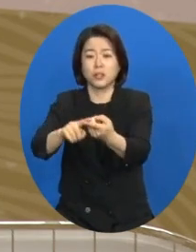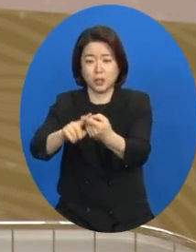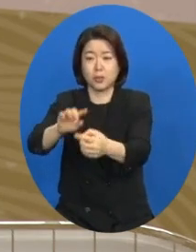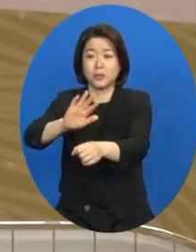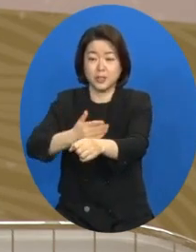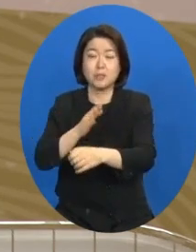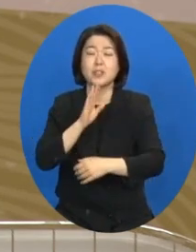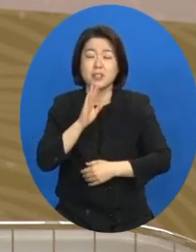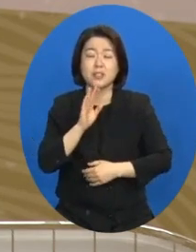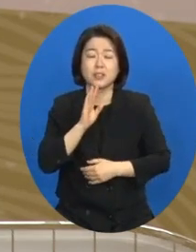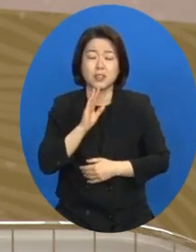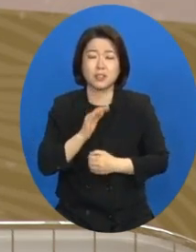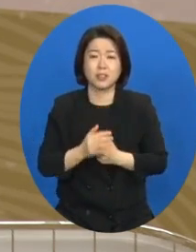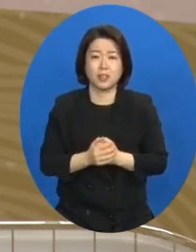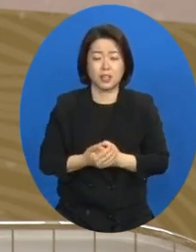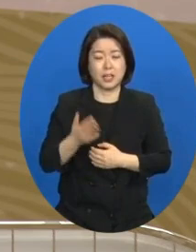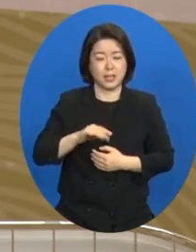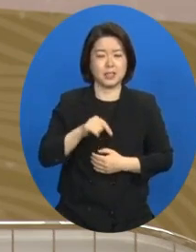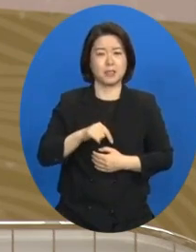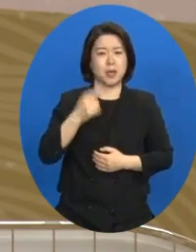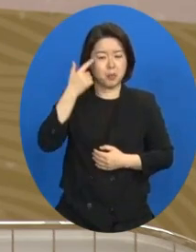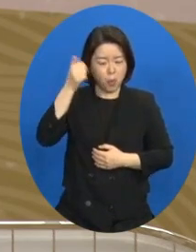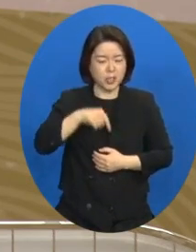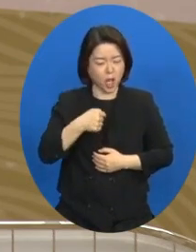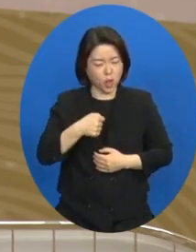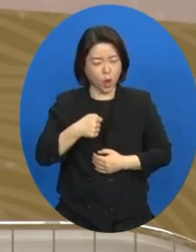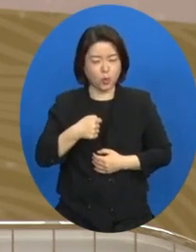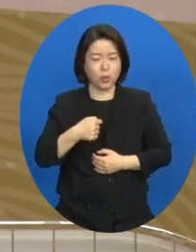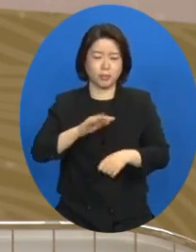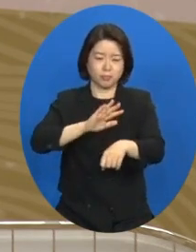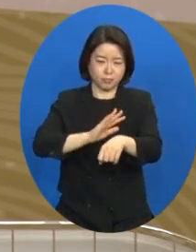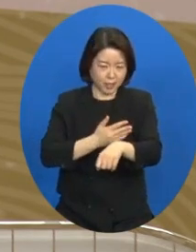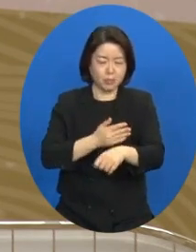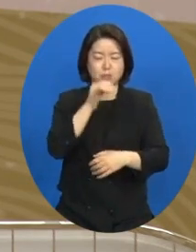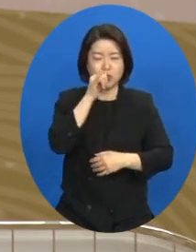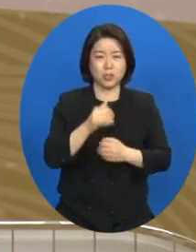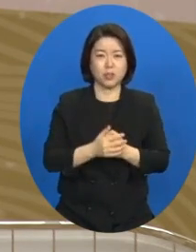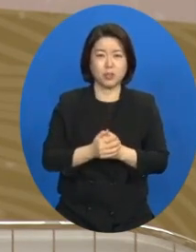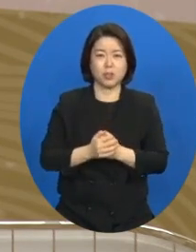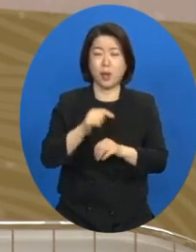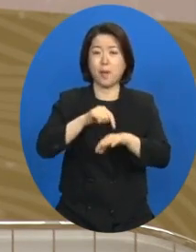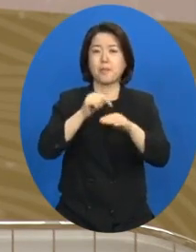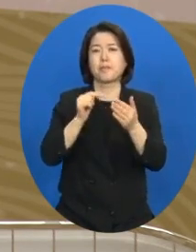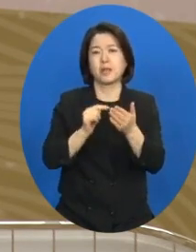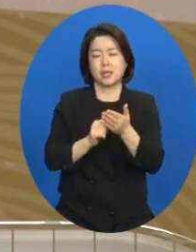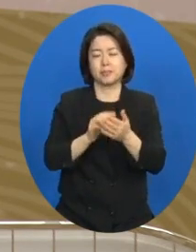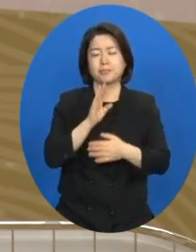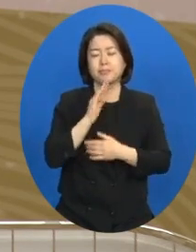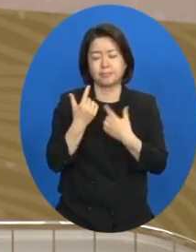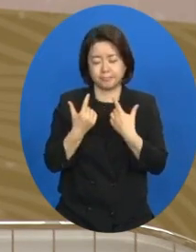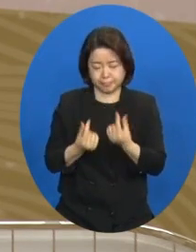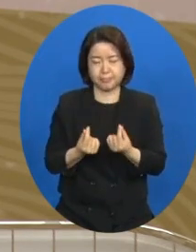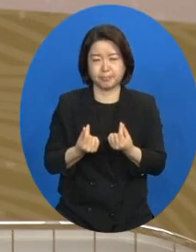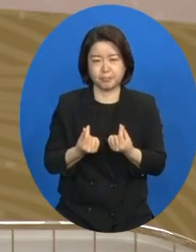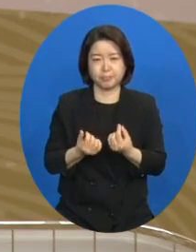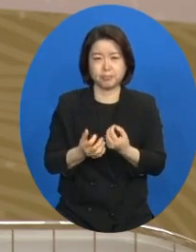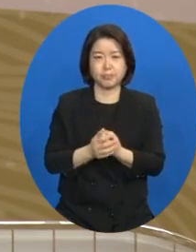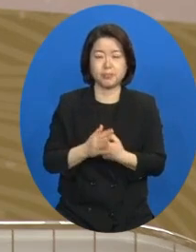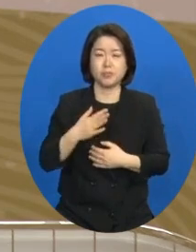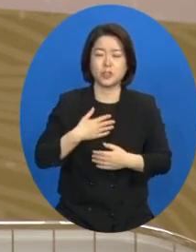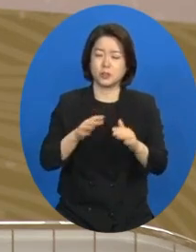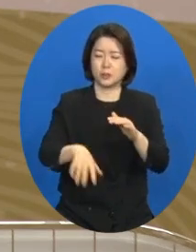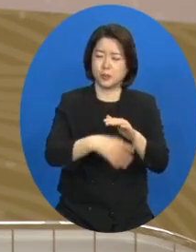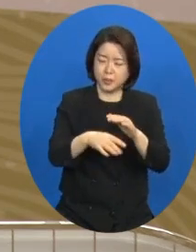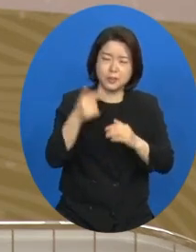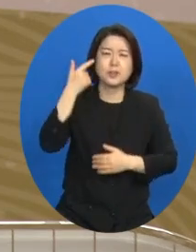못했지만 너도 다를 거 아니잖아 그 마음에 그렇습니다 하나님 저도 엉터리 같은